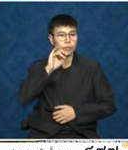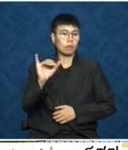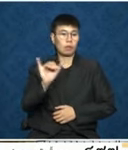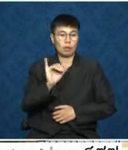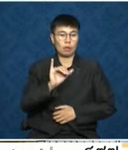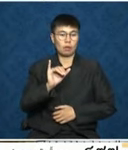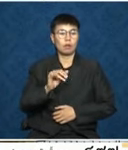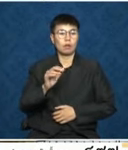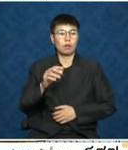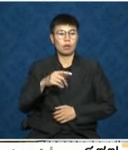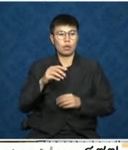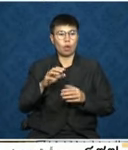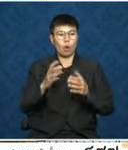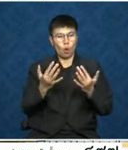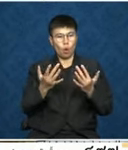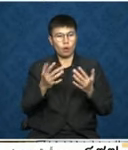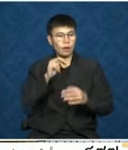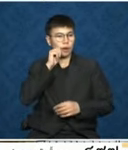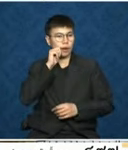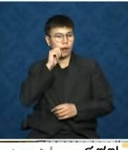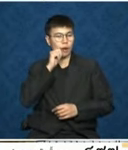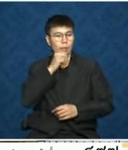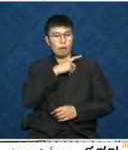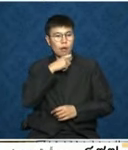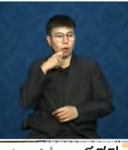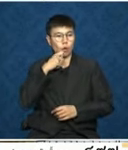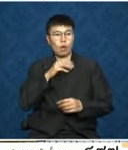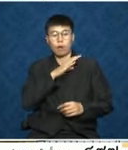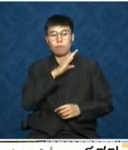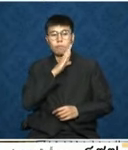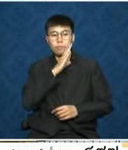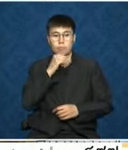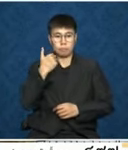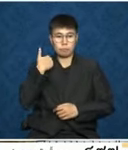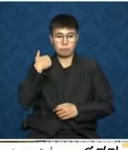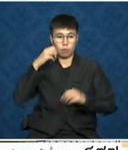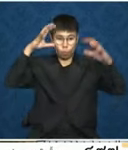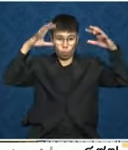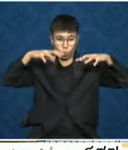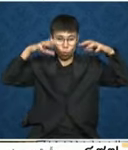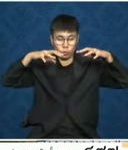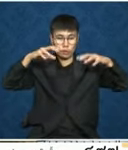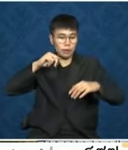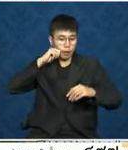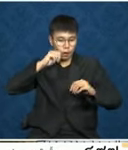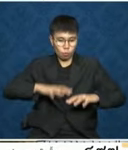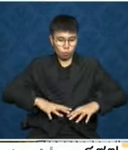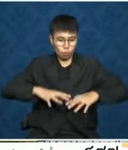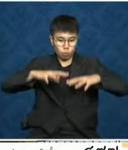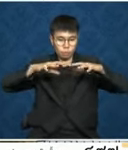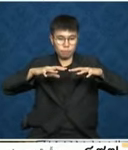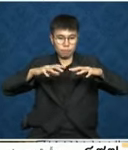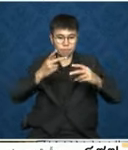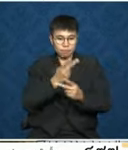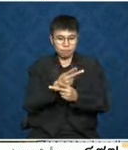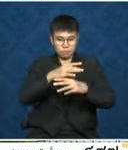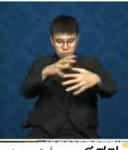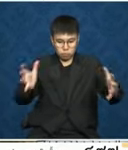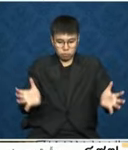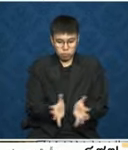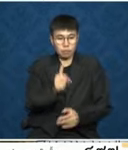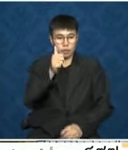ฤดูกาลแล้งนะครับหรือหน้าฝนเวลาน้ำมามันจะได้เก็บได้นะครับก็อยากจะให้ท่านประธานนั้นส่งเรื่องไปถึงกรมชนประทานของงบประมาณลงมาดู